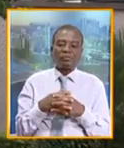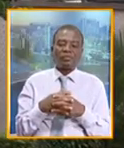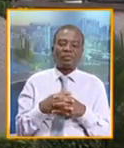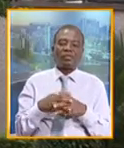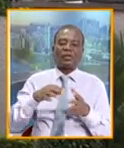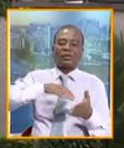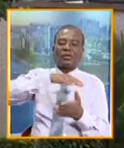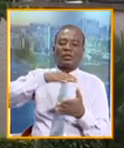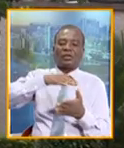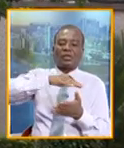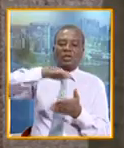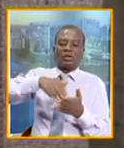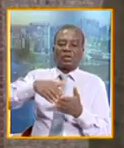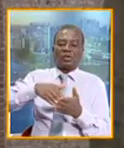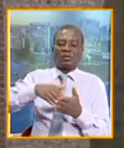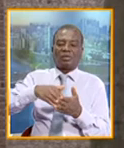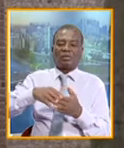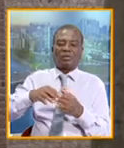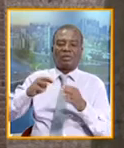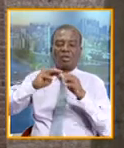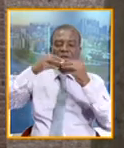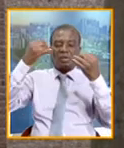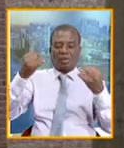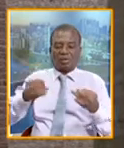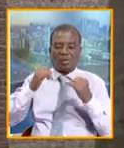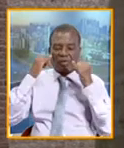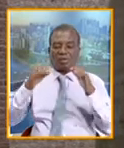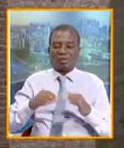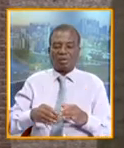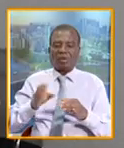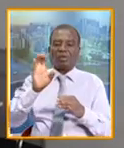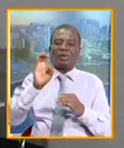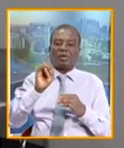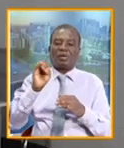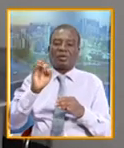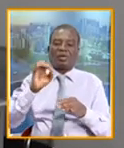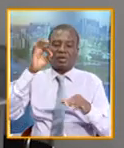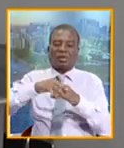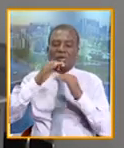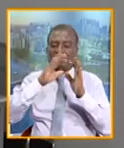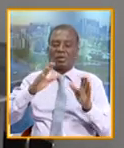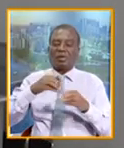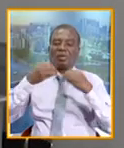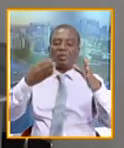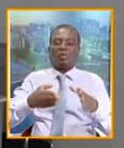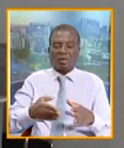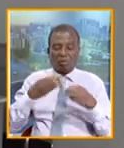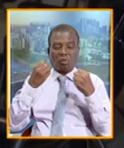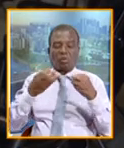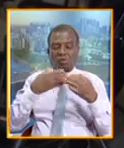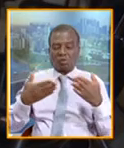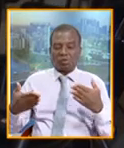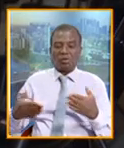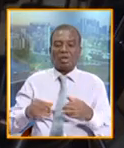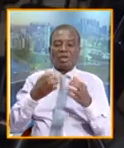Centre des médias et de l'information, la CEI met les bouchées doubles. Situé dans la commune de Cocody,